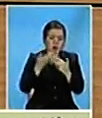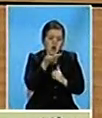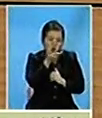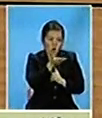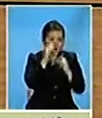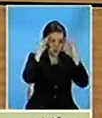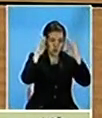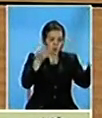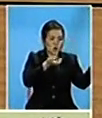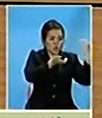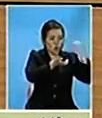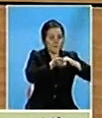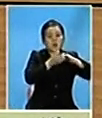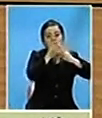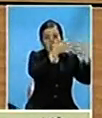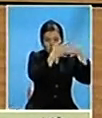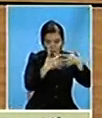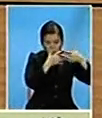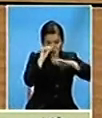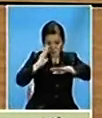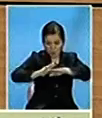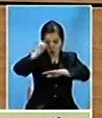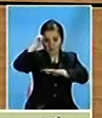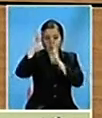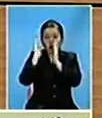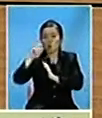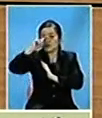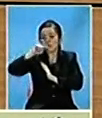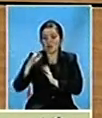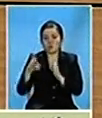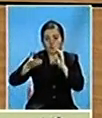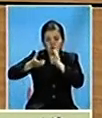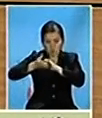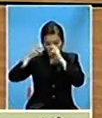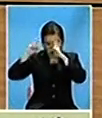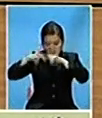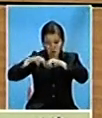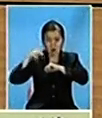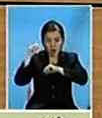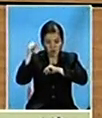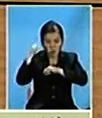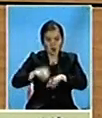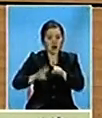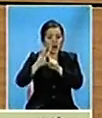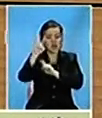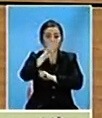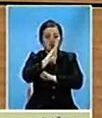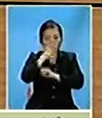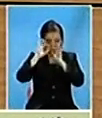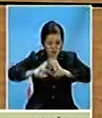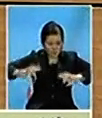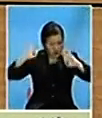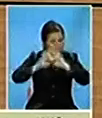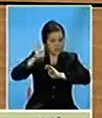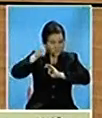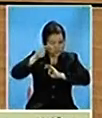ซามาก่อนได้ร่วมกับผู้เชี่ยวชาญไทยช่วยวิเคราะห์ให้ข้อ4หากจำเป็นอาจจะใช้งบของไ